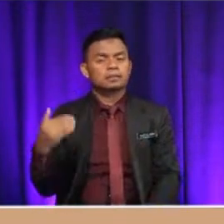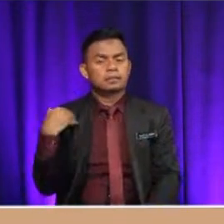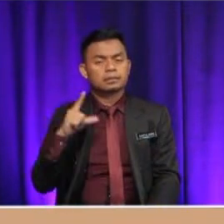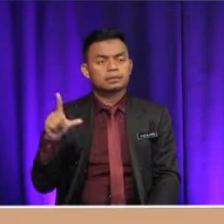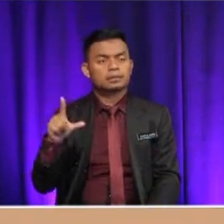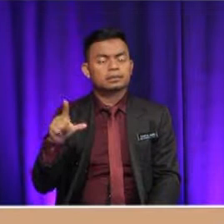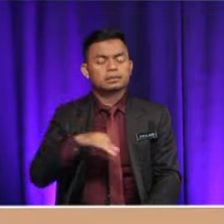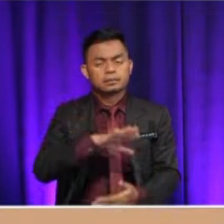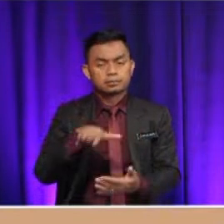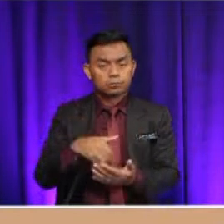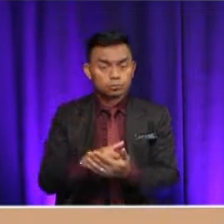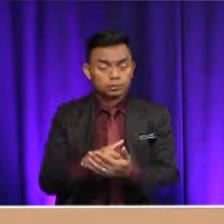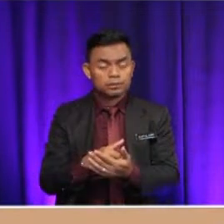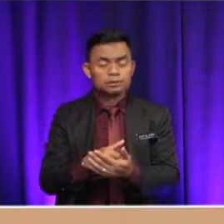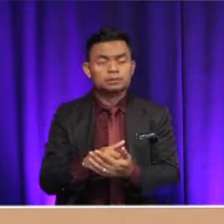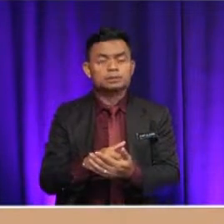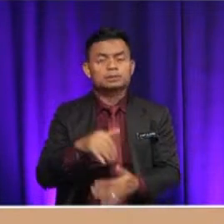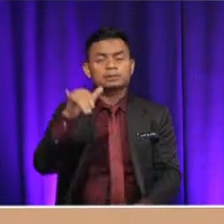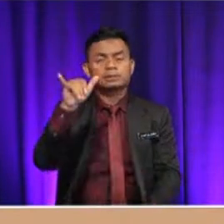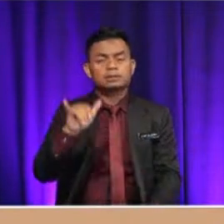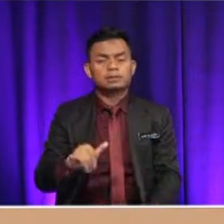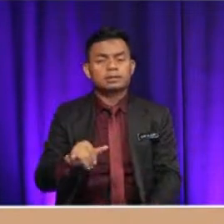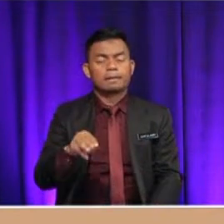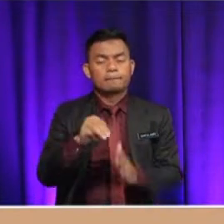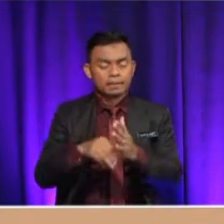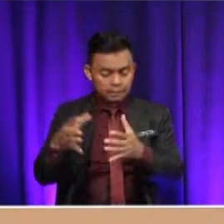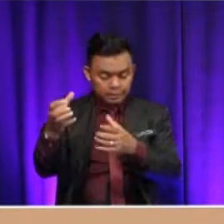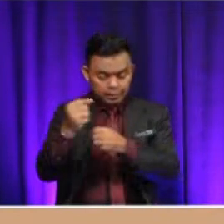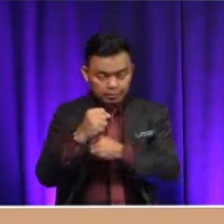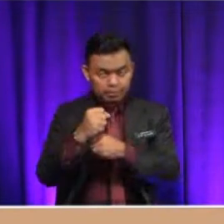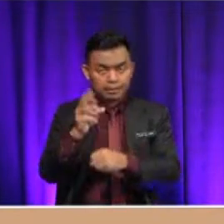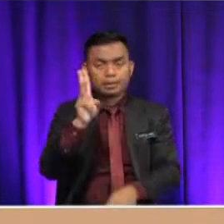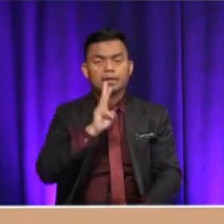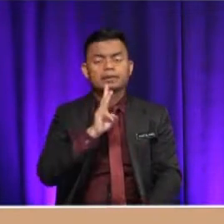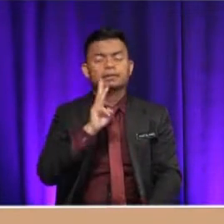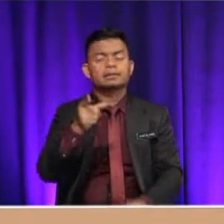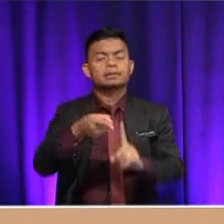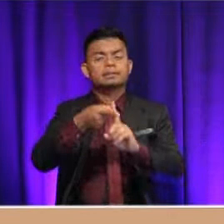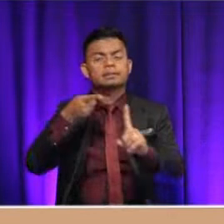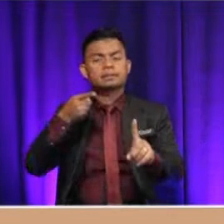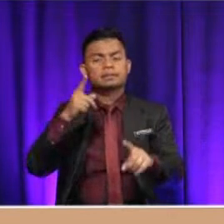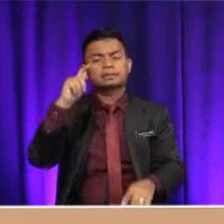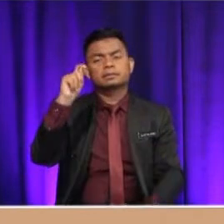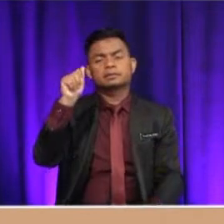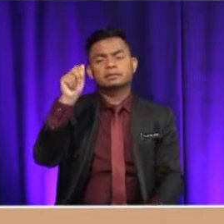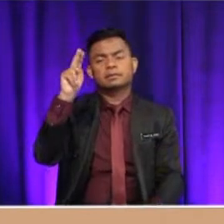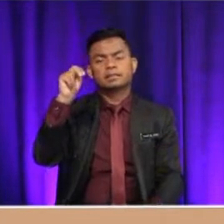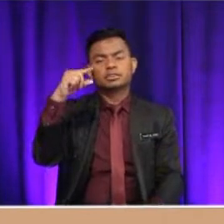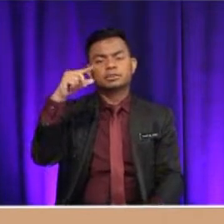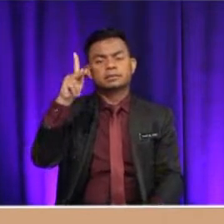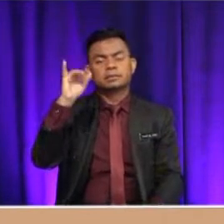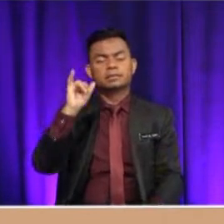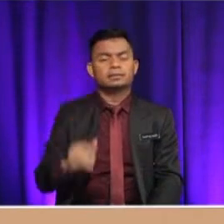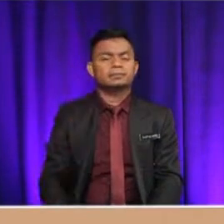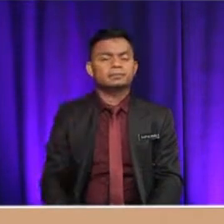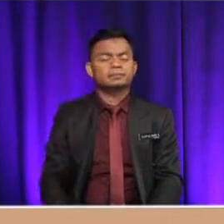lekapan sanitasi yang mendapat bekalan air berpunca daripada tangki, kecuali